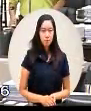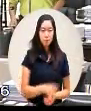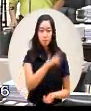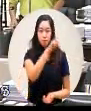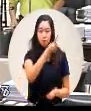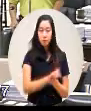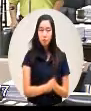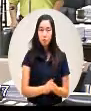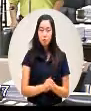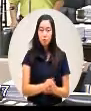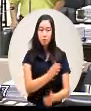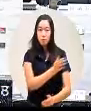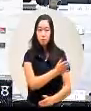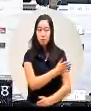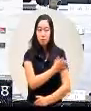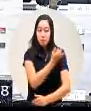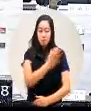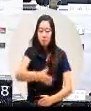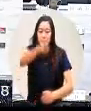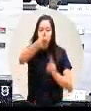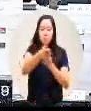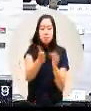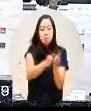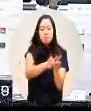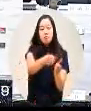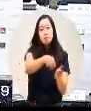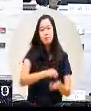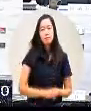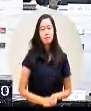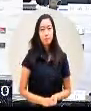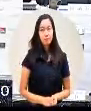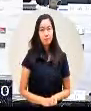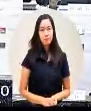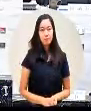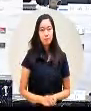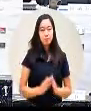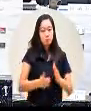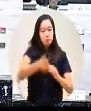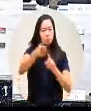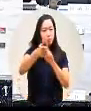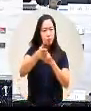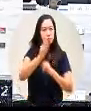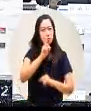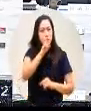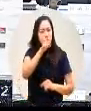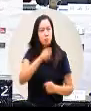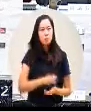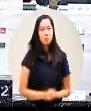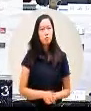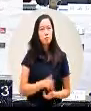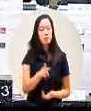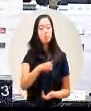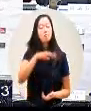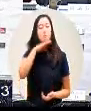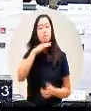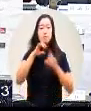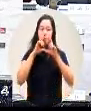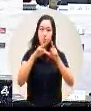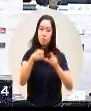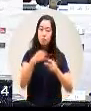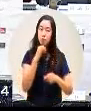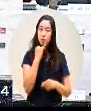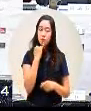大市长，你又听，我靠，唔惊， 校长啊， 市长，你好听，好听，阿余文，看伊咧讲个呀，你等下较答复一下，看会使安尼